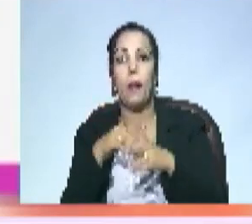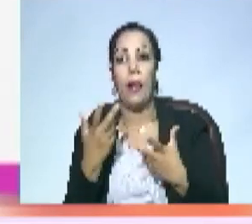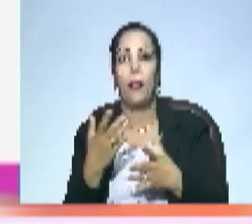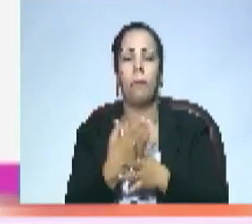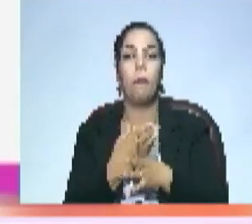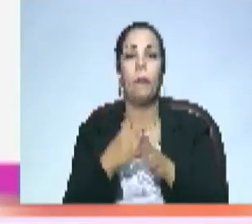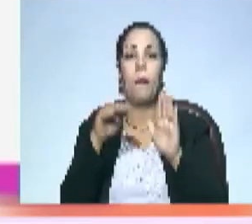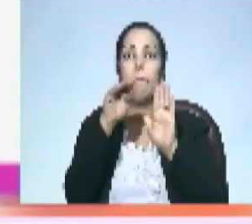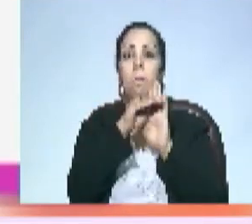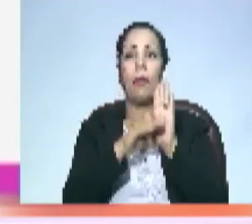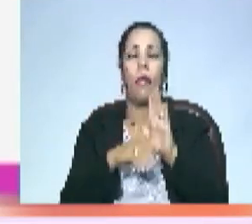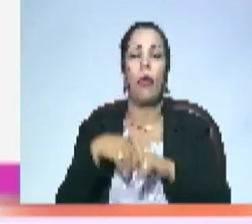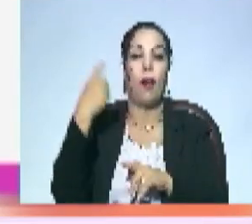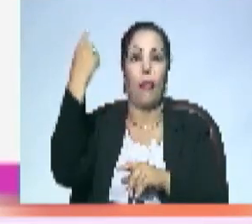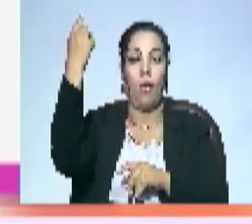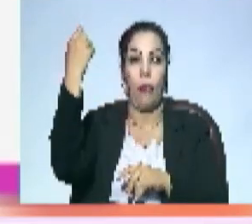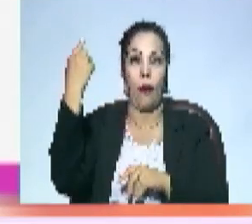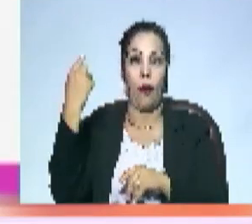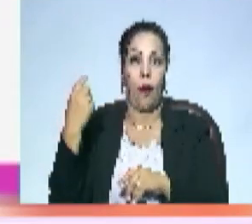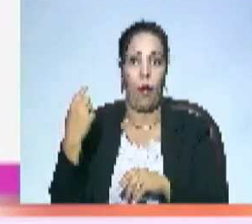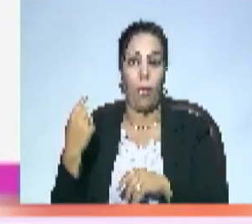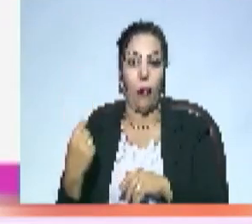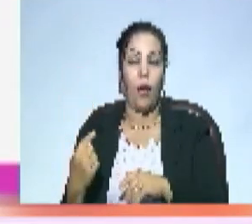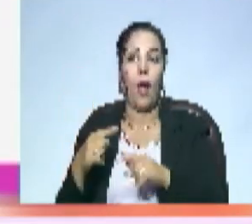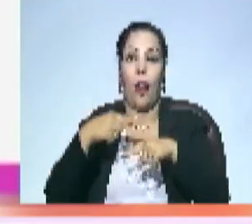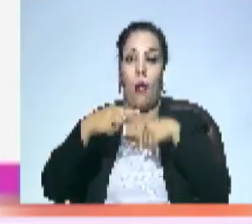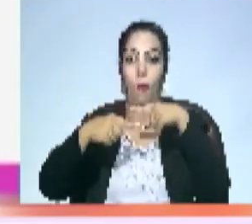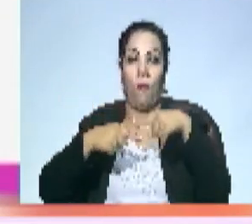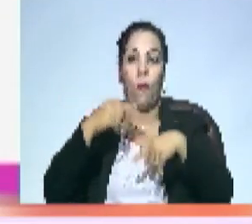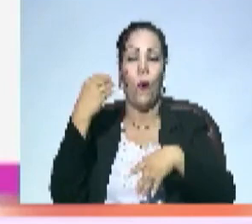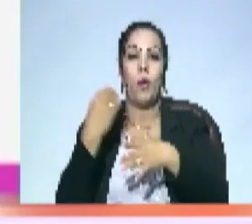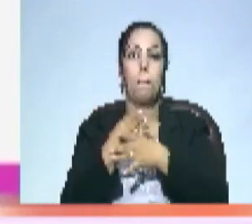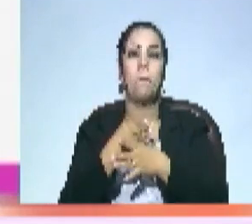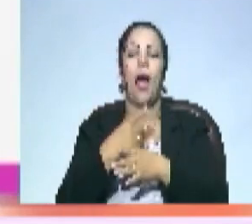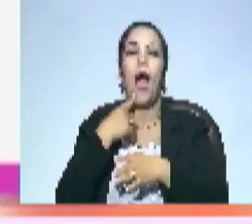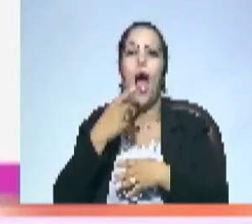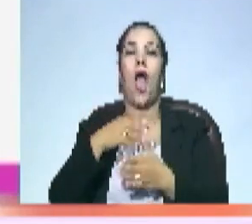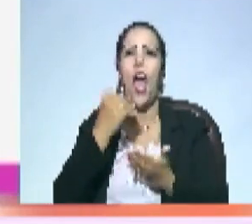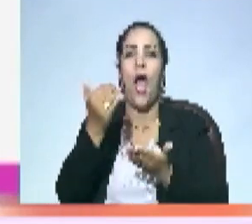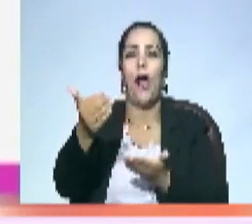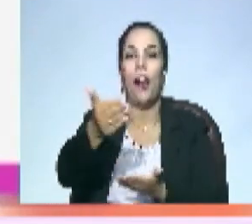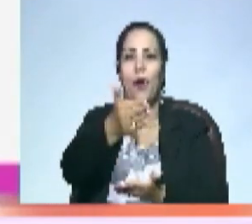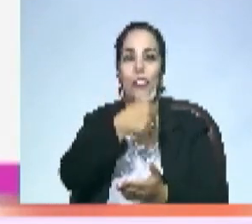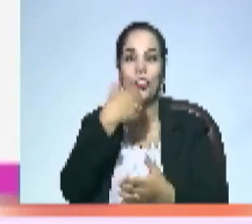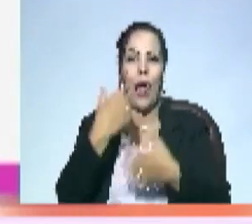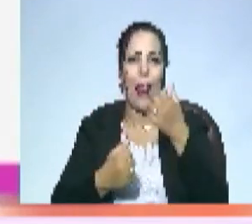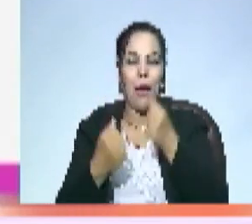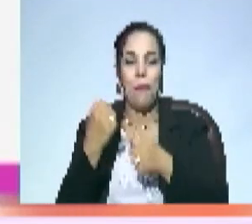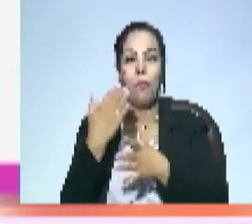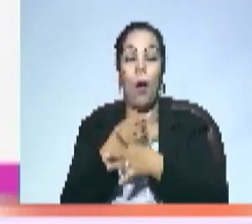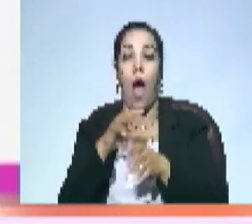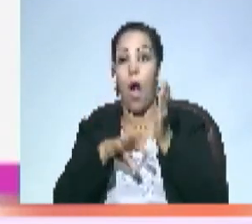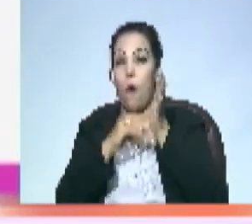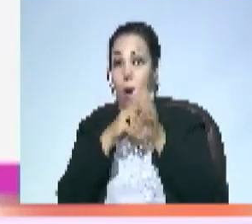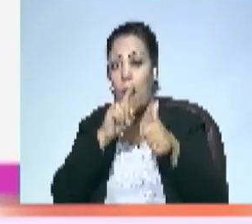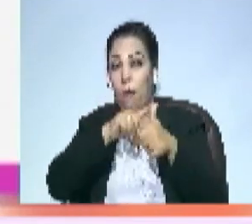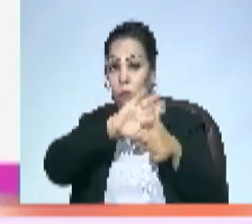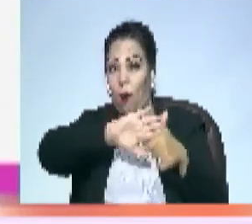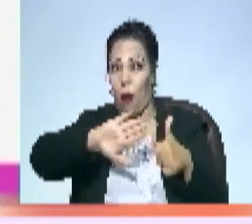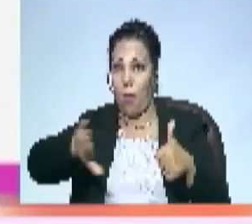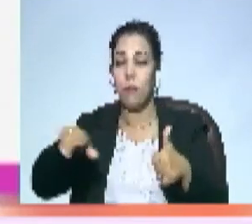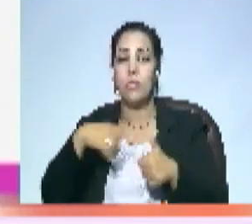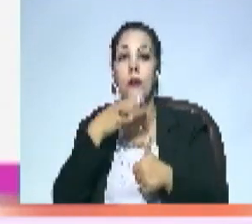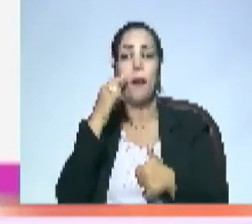مقادير الكنالوني الكريسبي بالقشطه قدام حضراتكم على الشاشه كده خلصنا الكنالوني الحادق وهنعمل